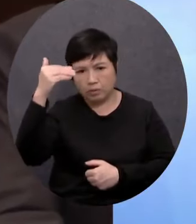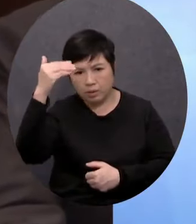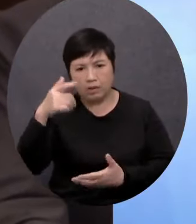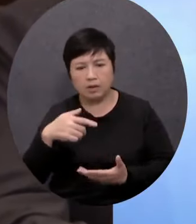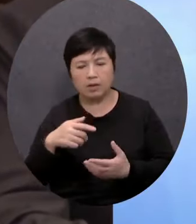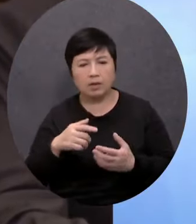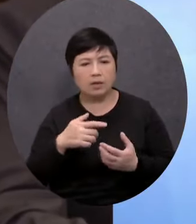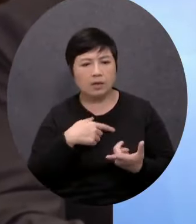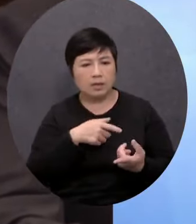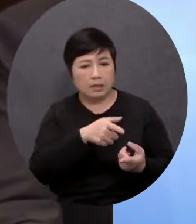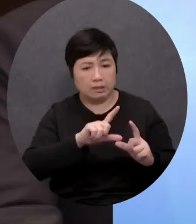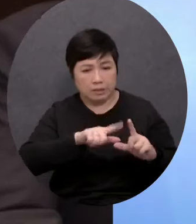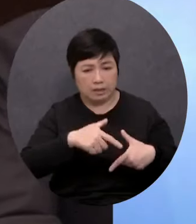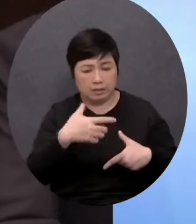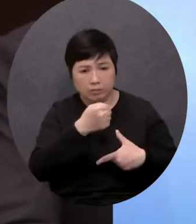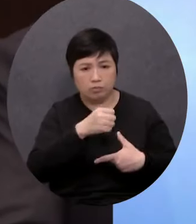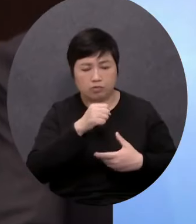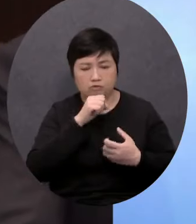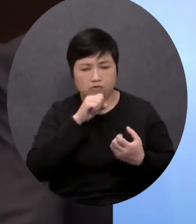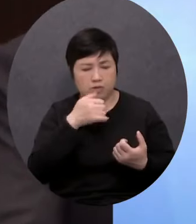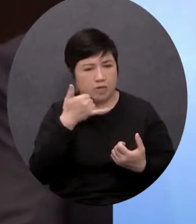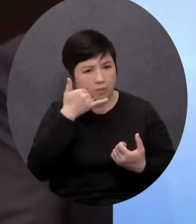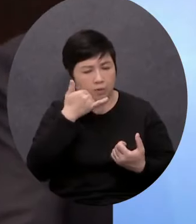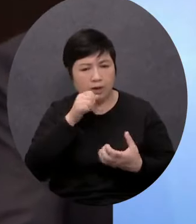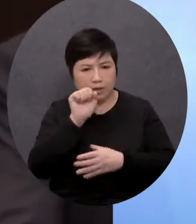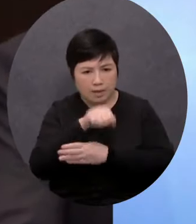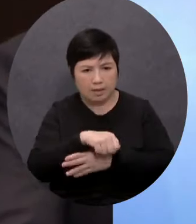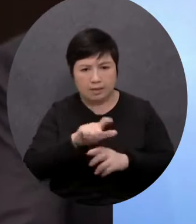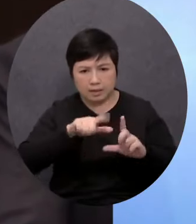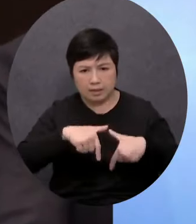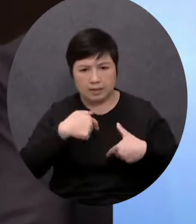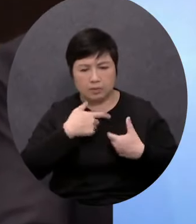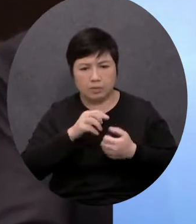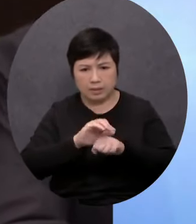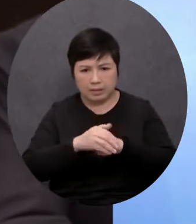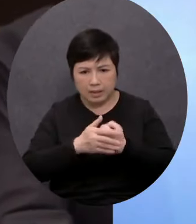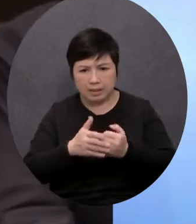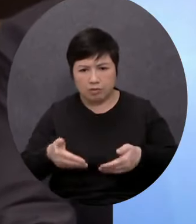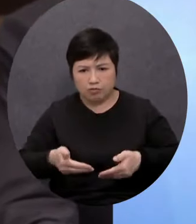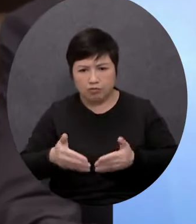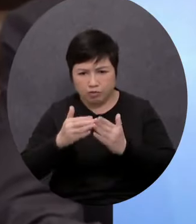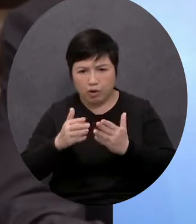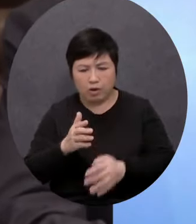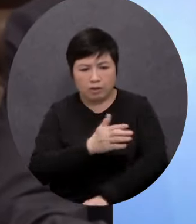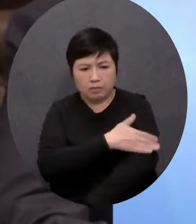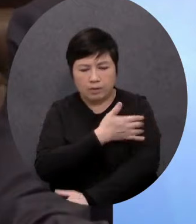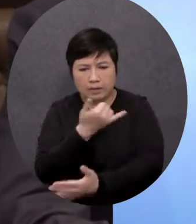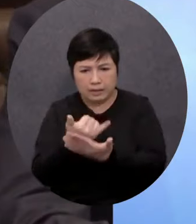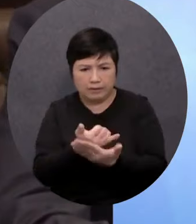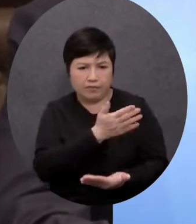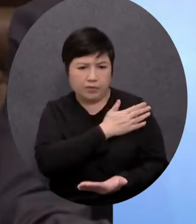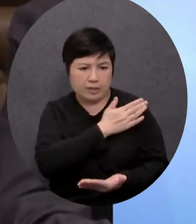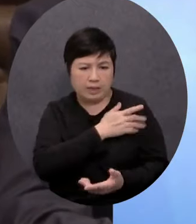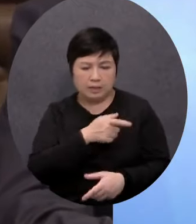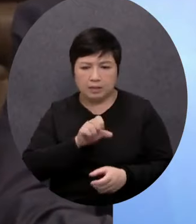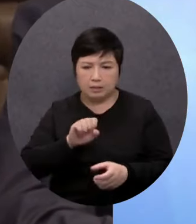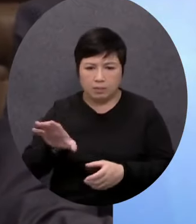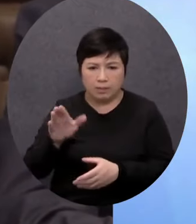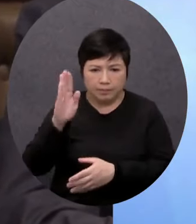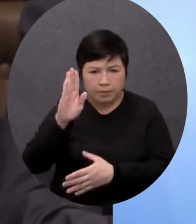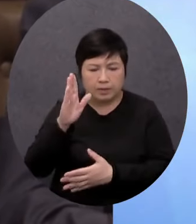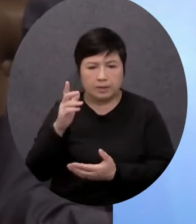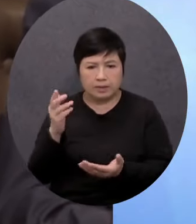在通话中承认以军需要为世界中央厨房援助人员的死负责，并且向拜登保证